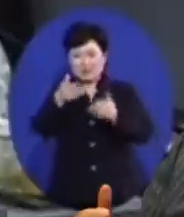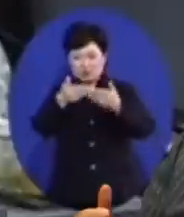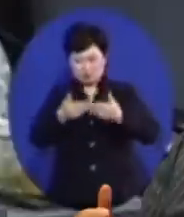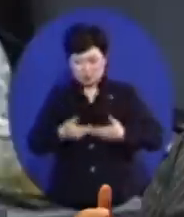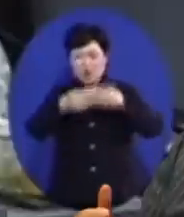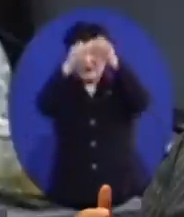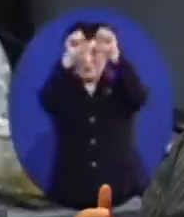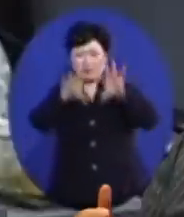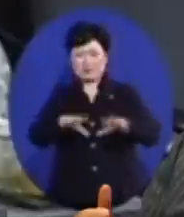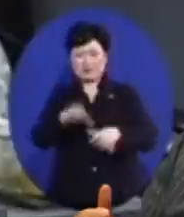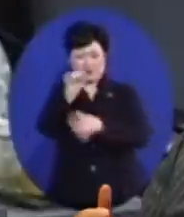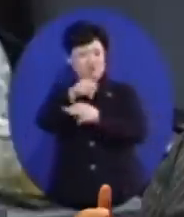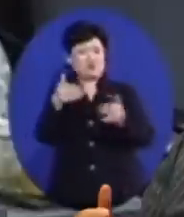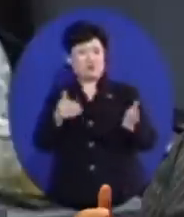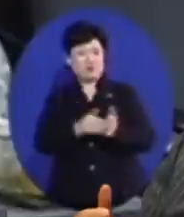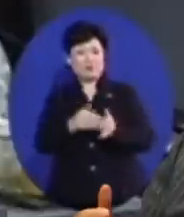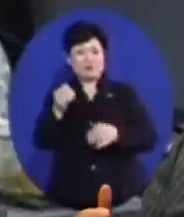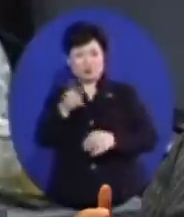내려오고